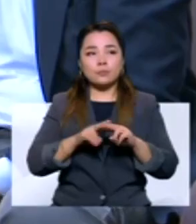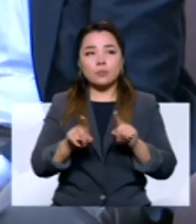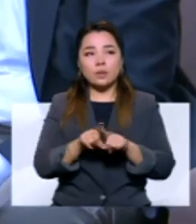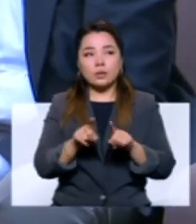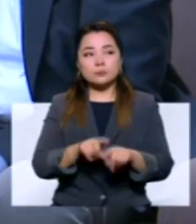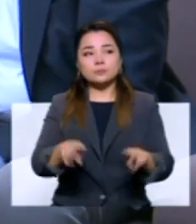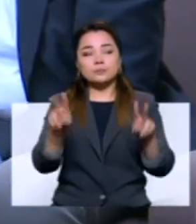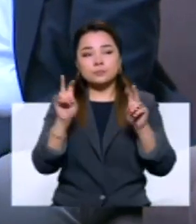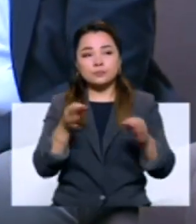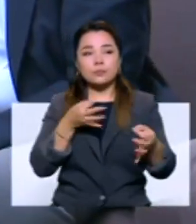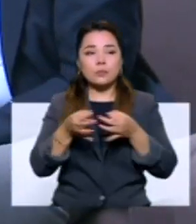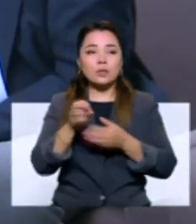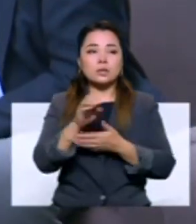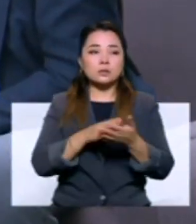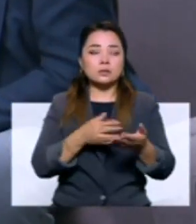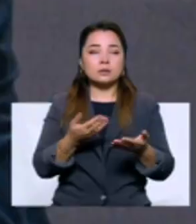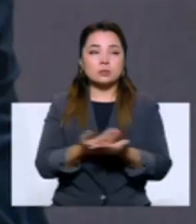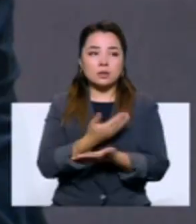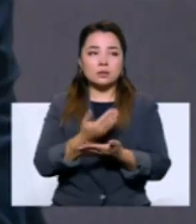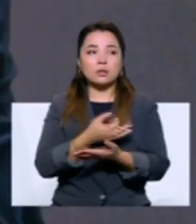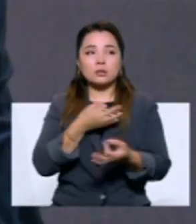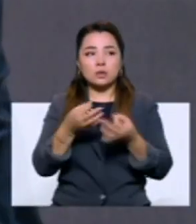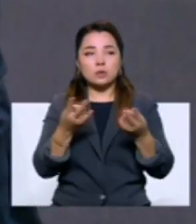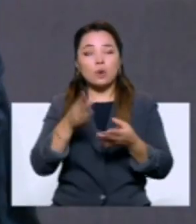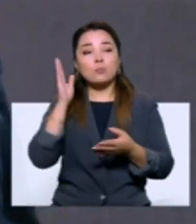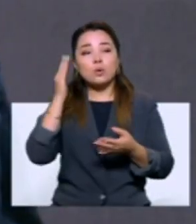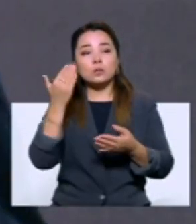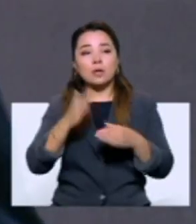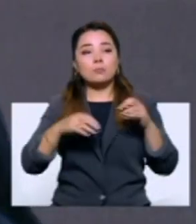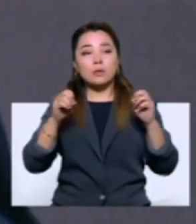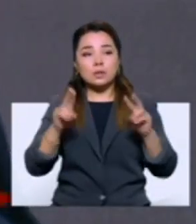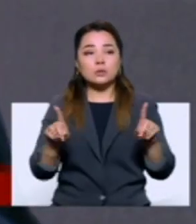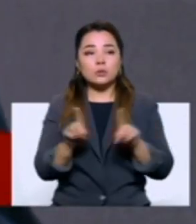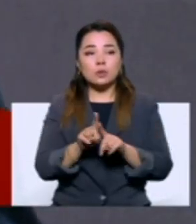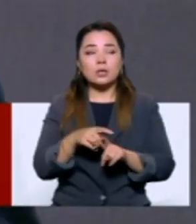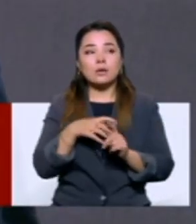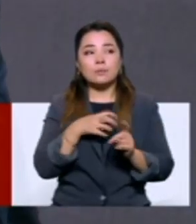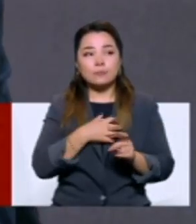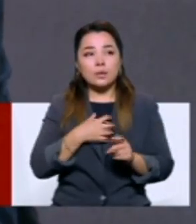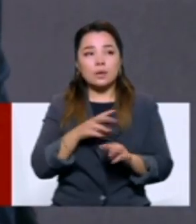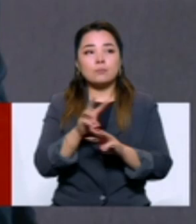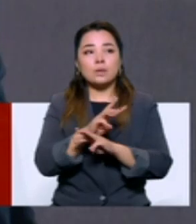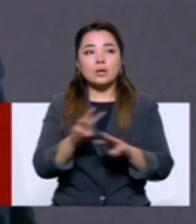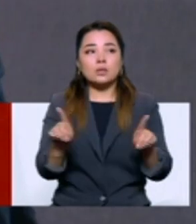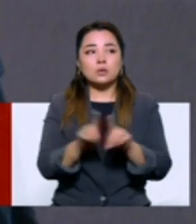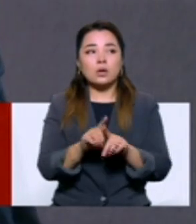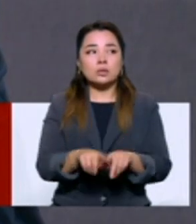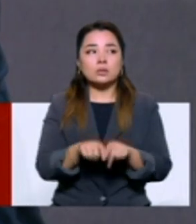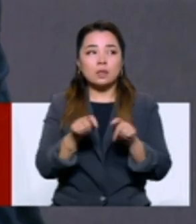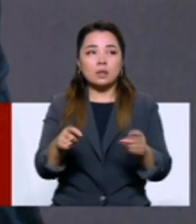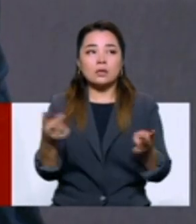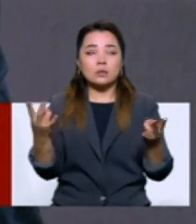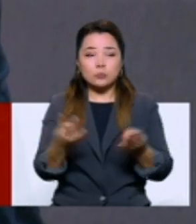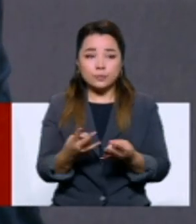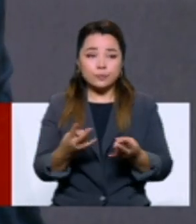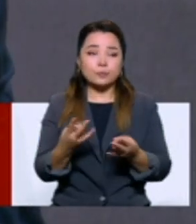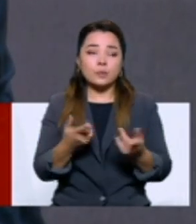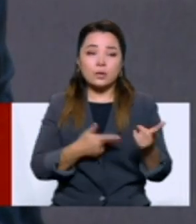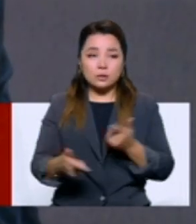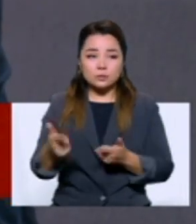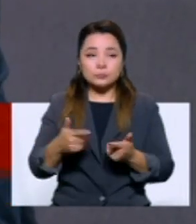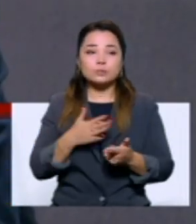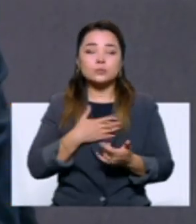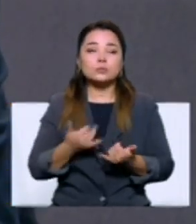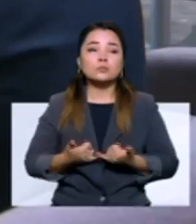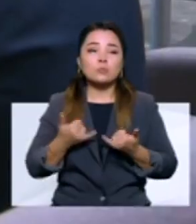шешімін тіпті әріден қарастыру керек дейді. Болашақ сондай мамандар, болашақ сондай министрлер, су басшыларын дайындау үшін біз мен ұсынсам ортақ